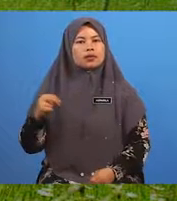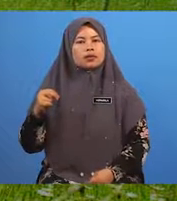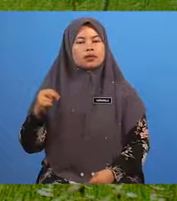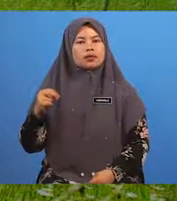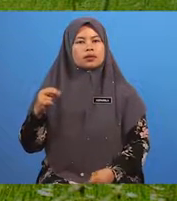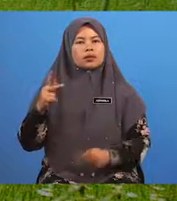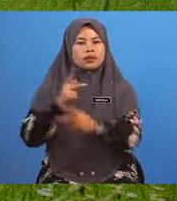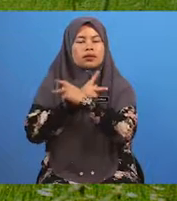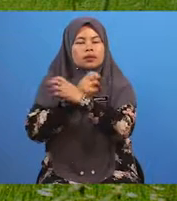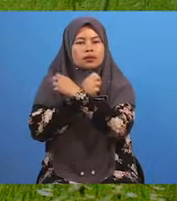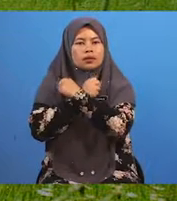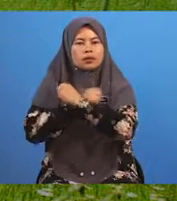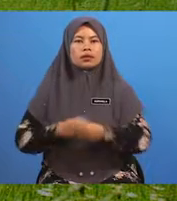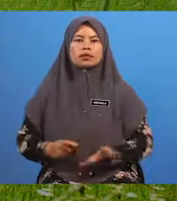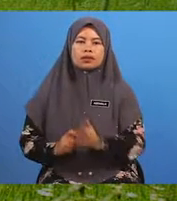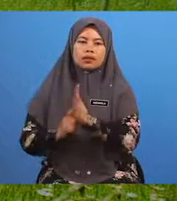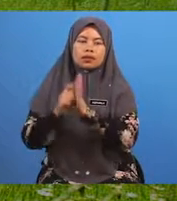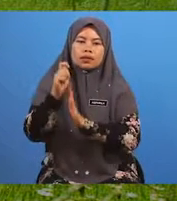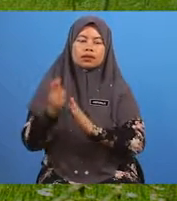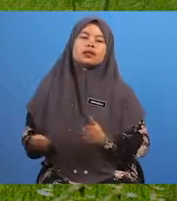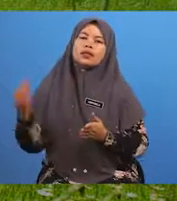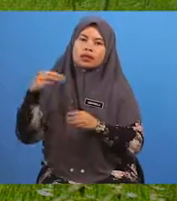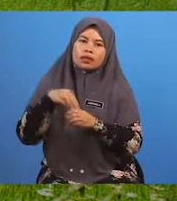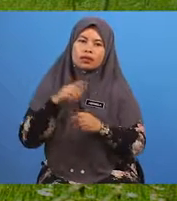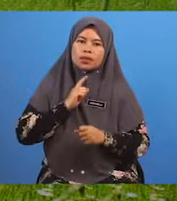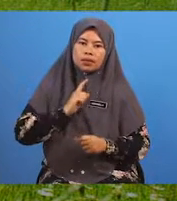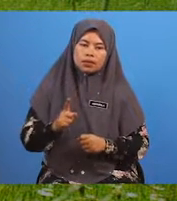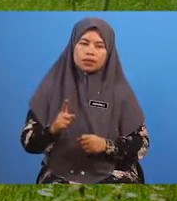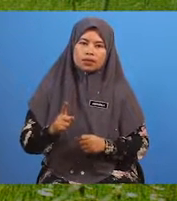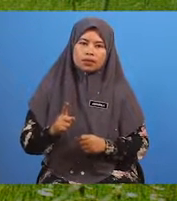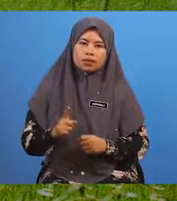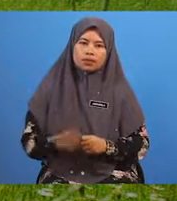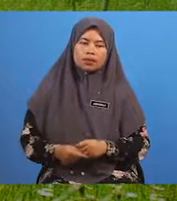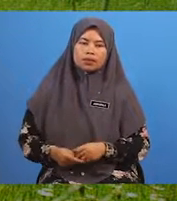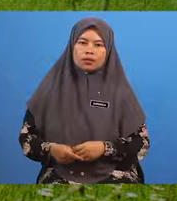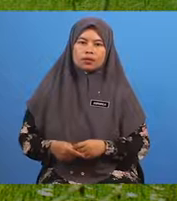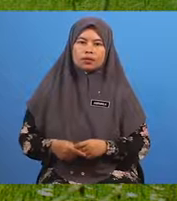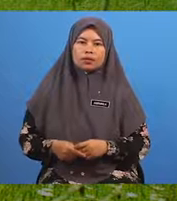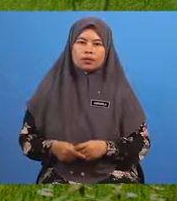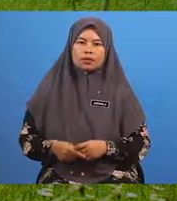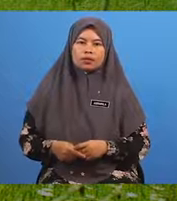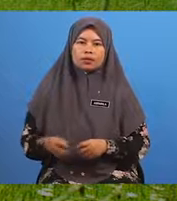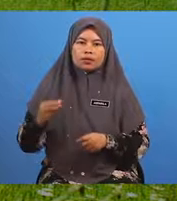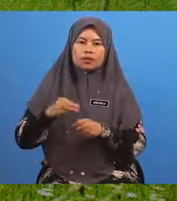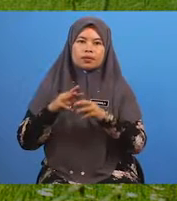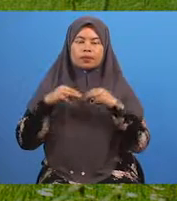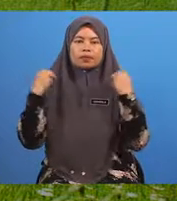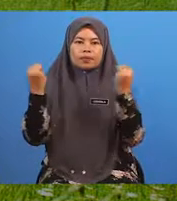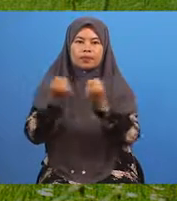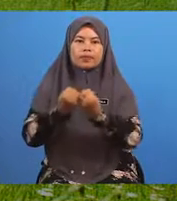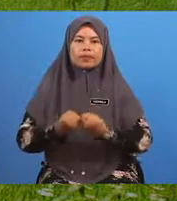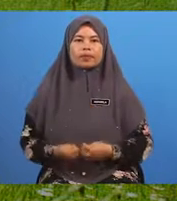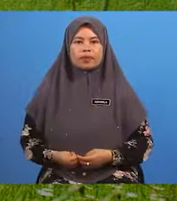kerana tanpa kasih sayang, ukhuwah dan perpaduan akan sukar terbentuk dalam kalangan masyarakat.